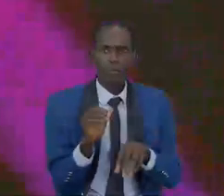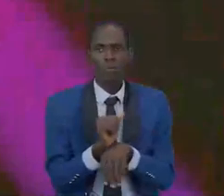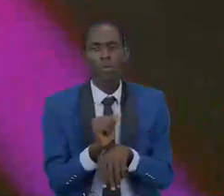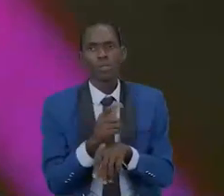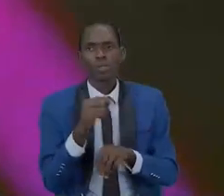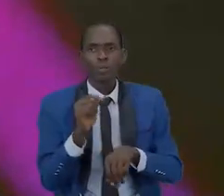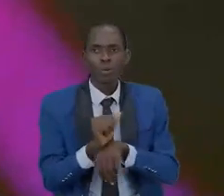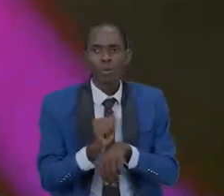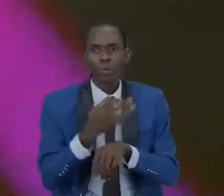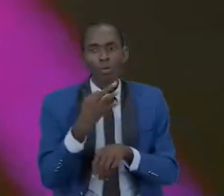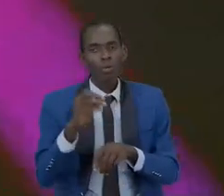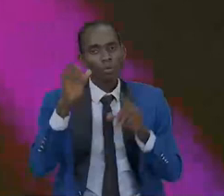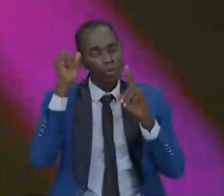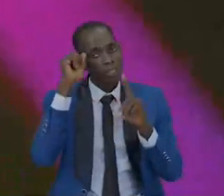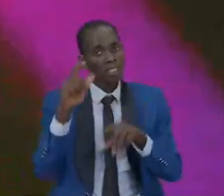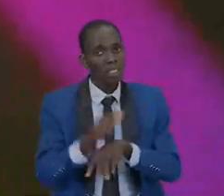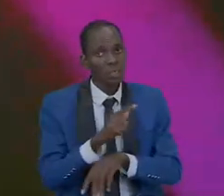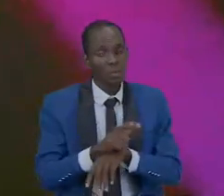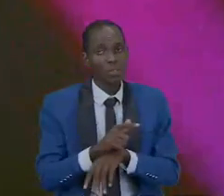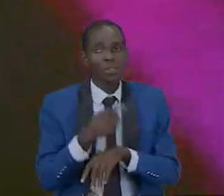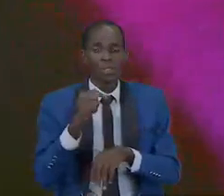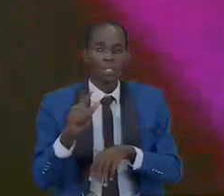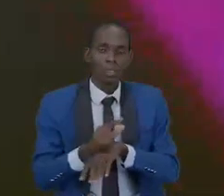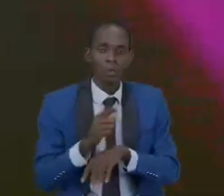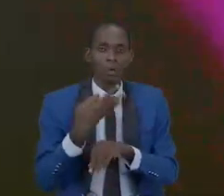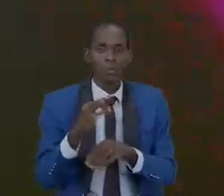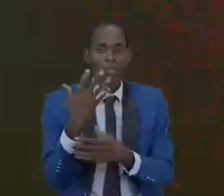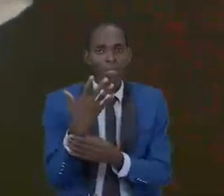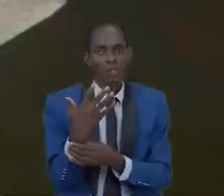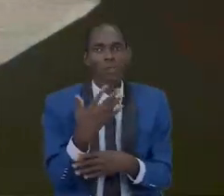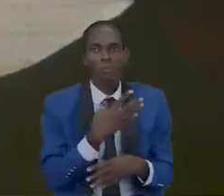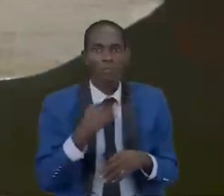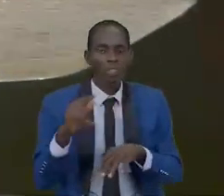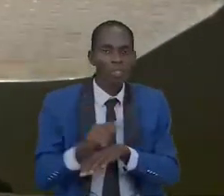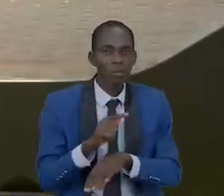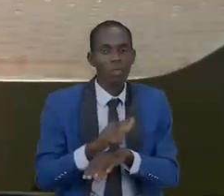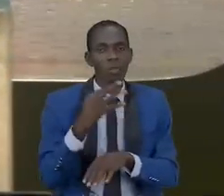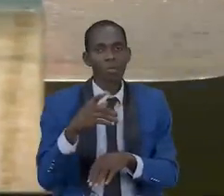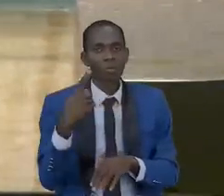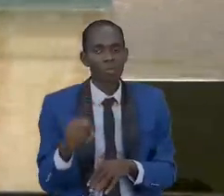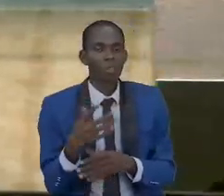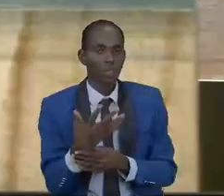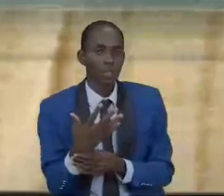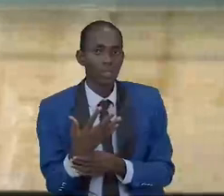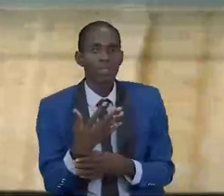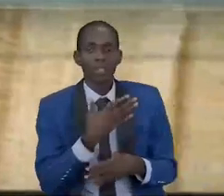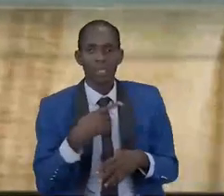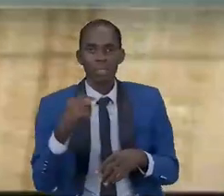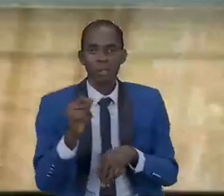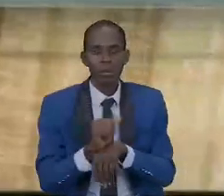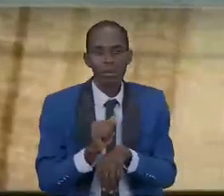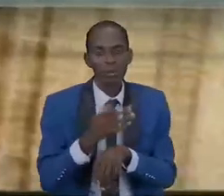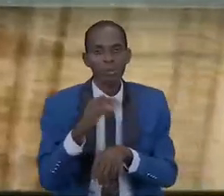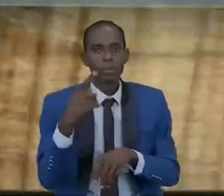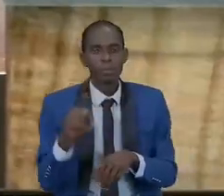et la fesse l'oeuvre de ses mains l'oeuvre de sa main et l'oeuvre de ses mains les oeuvres de